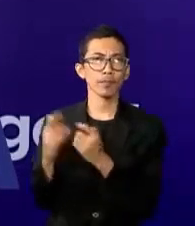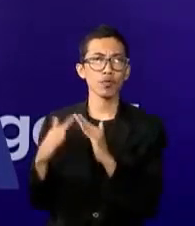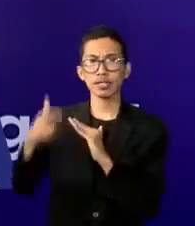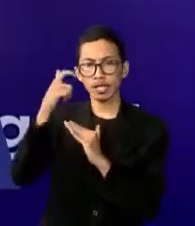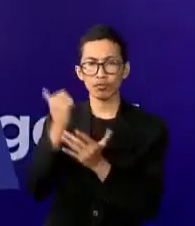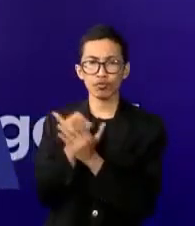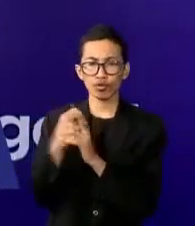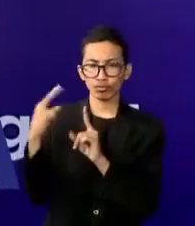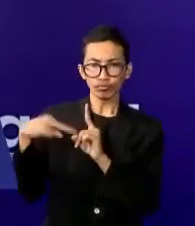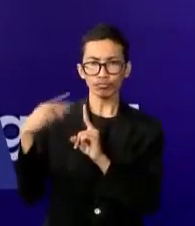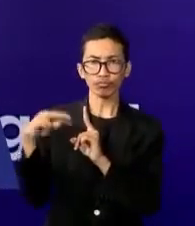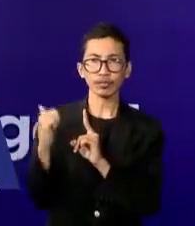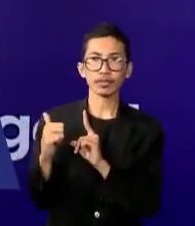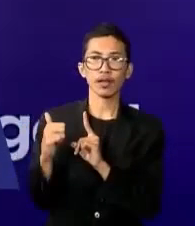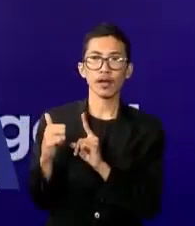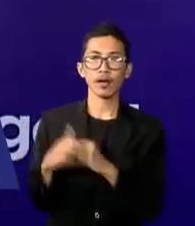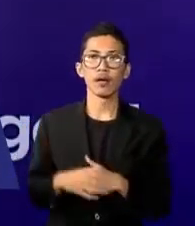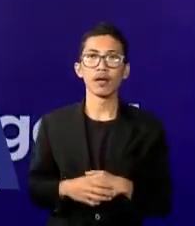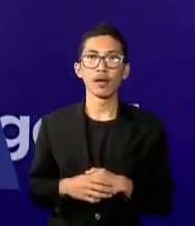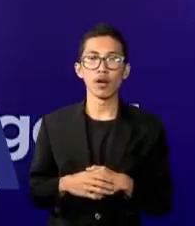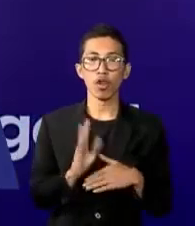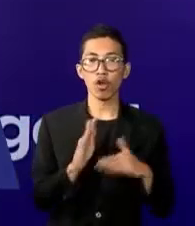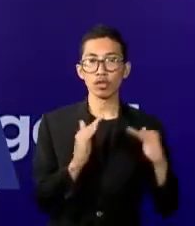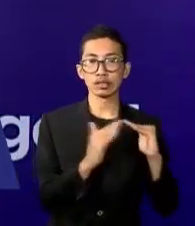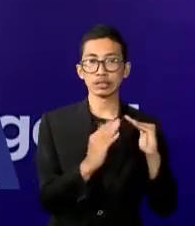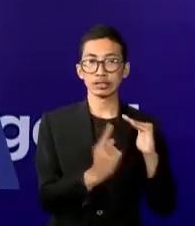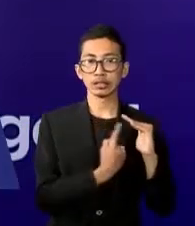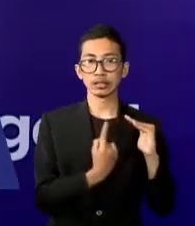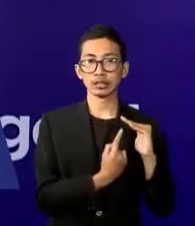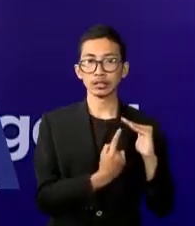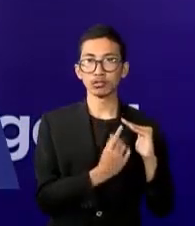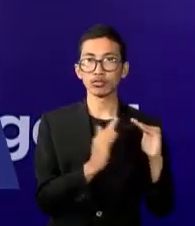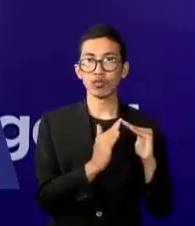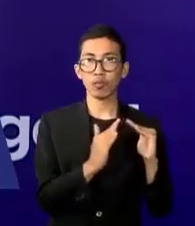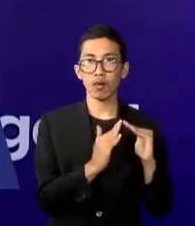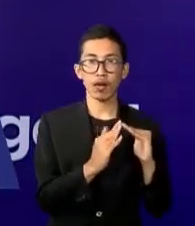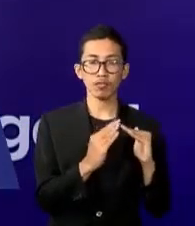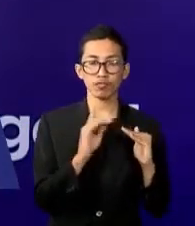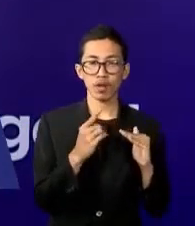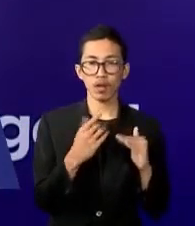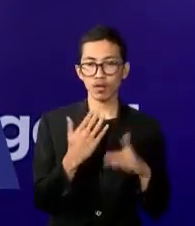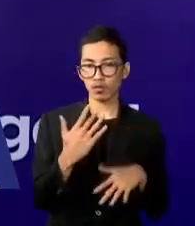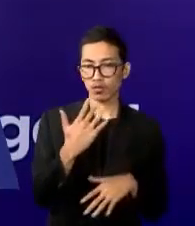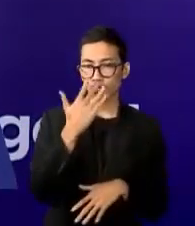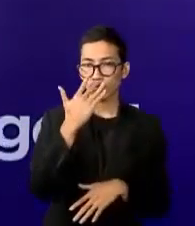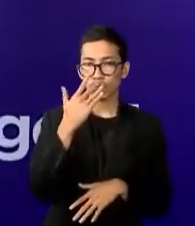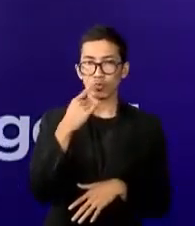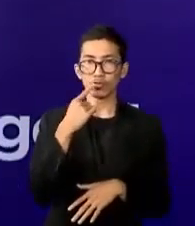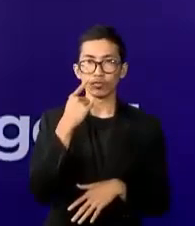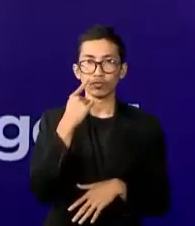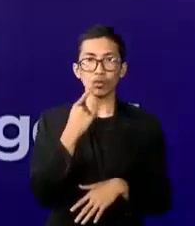tersebut pada waktu awal kemudian dia isolasi Mandiri di rumah makuknya entrya itu lewat hidung mulut juga mata